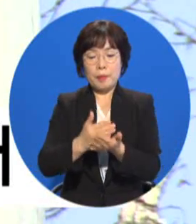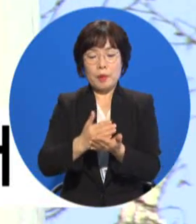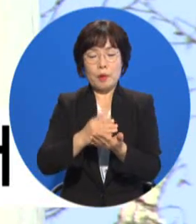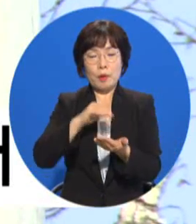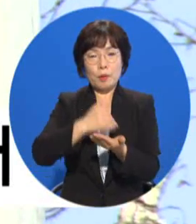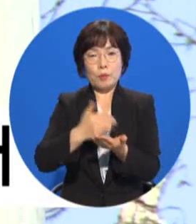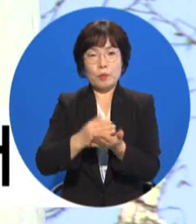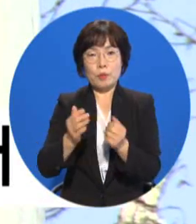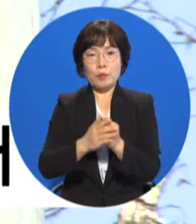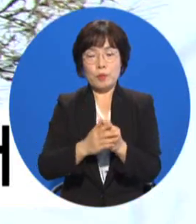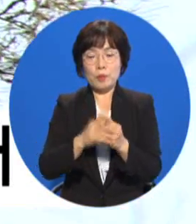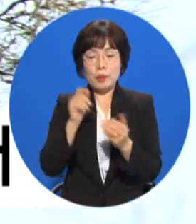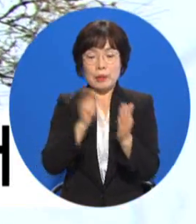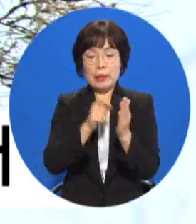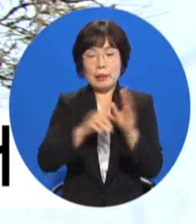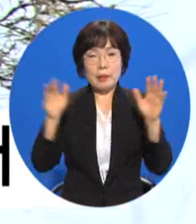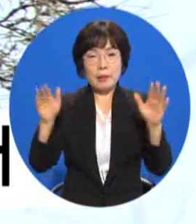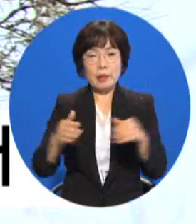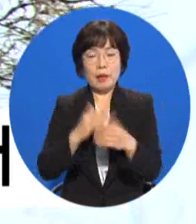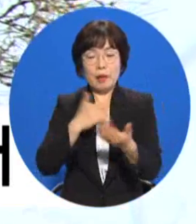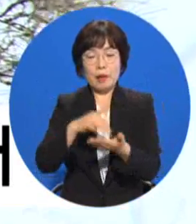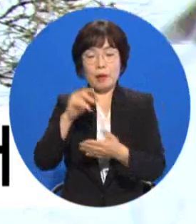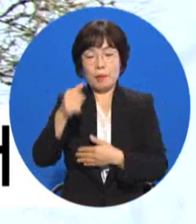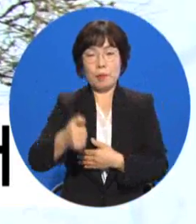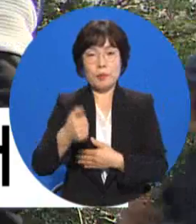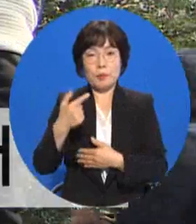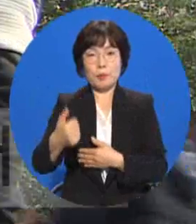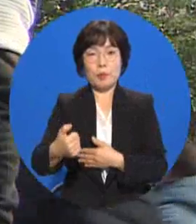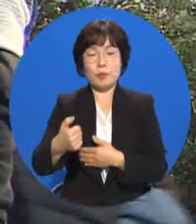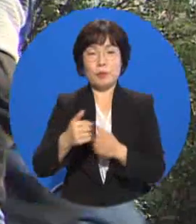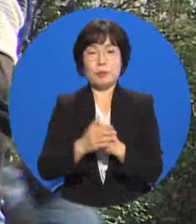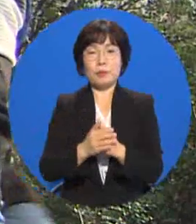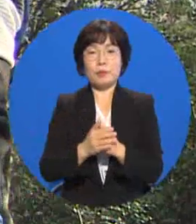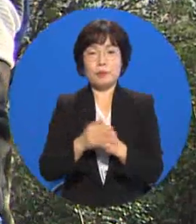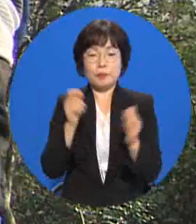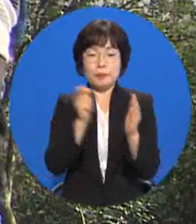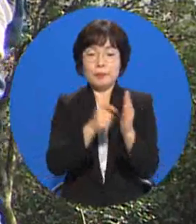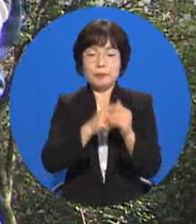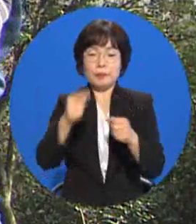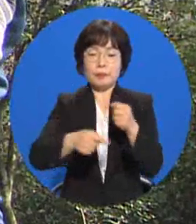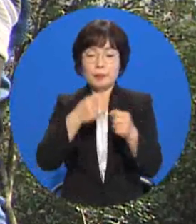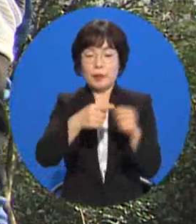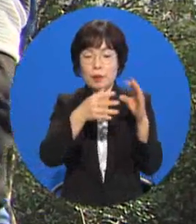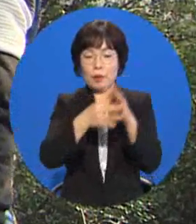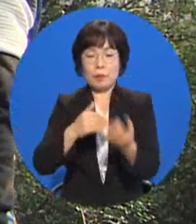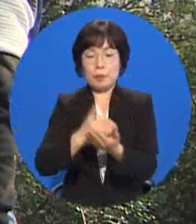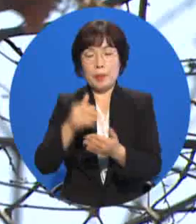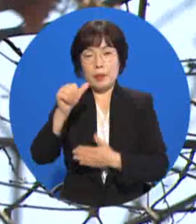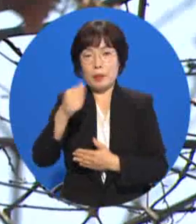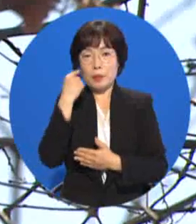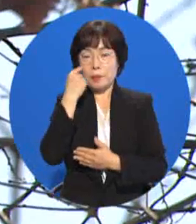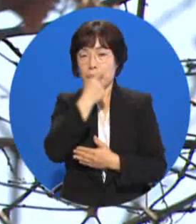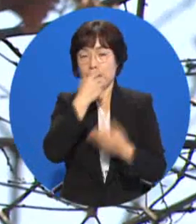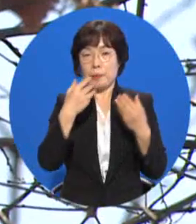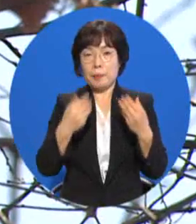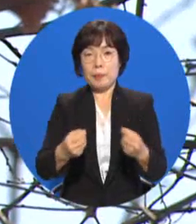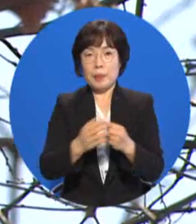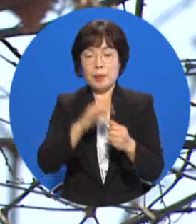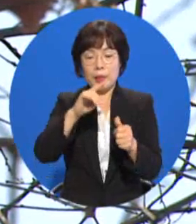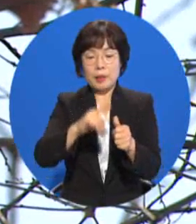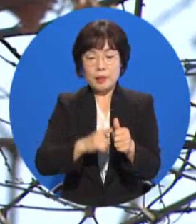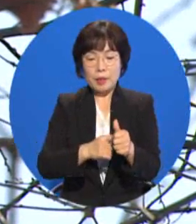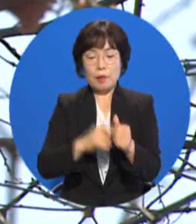딱따구리와 붉은머리 오목눈이 등 쉬운 5종에 이릅니다. 딱따구리만 연중 내내 5종 이상 확인되면서